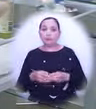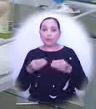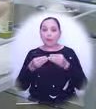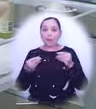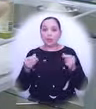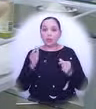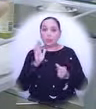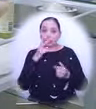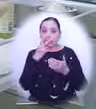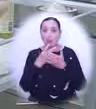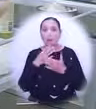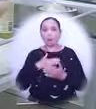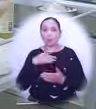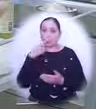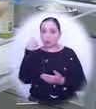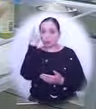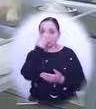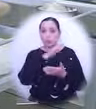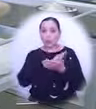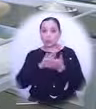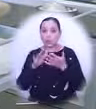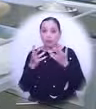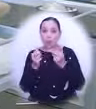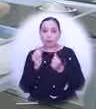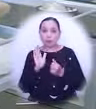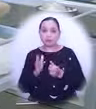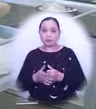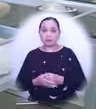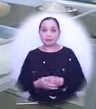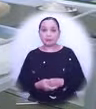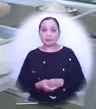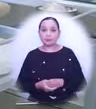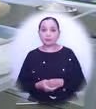Erigunga qadar biz yuzimizni tozalab olamiz.